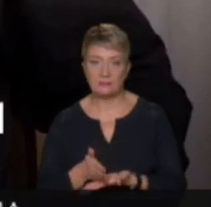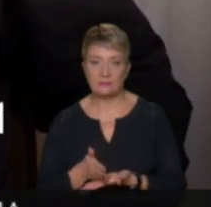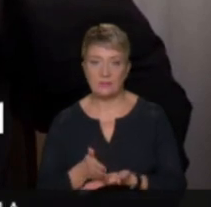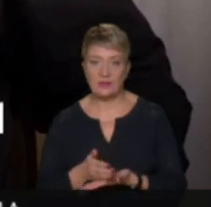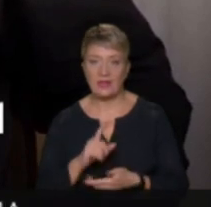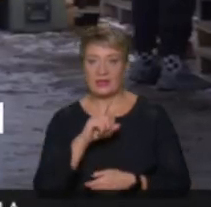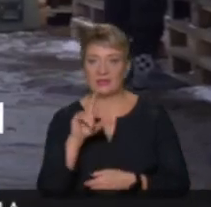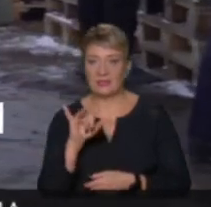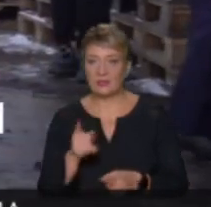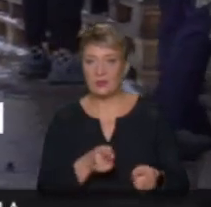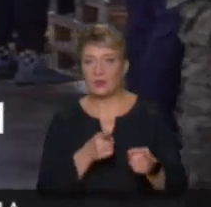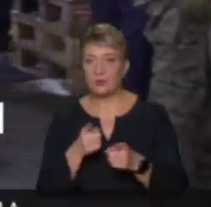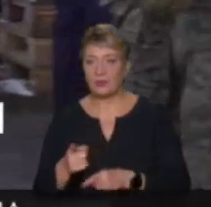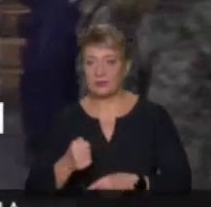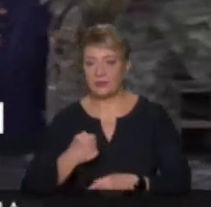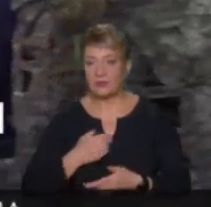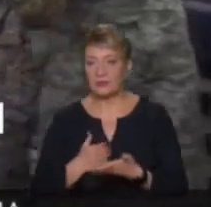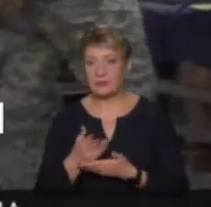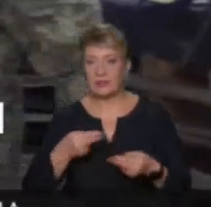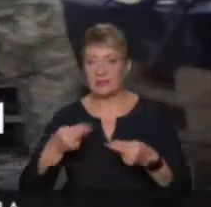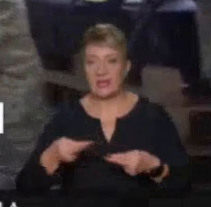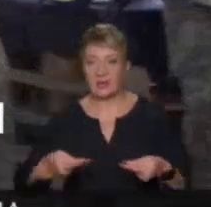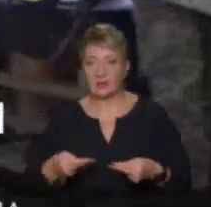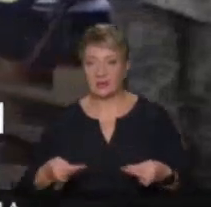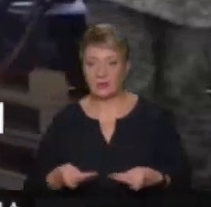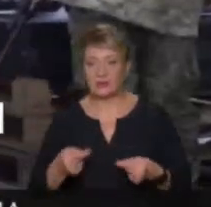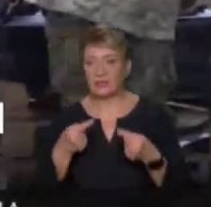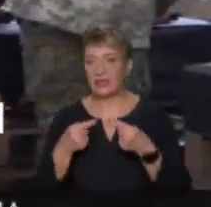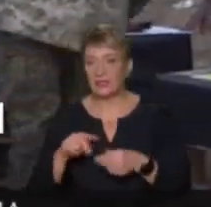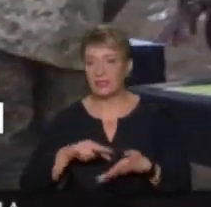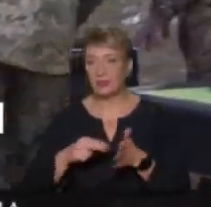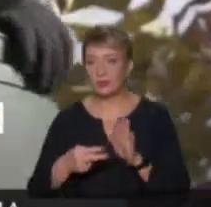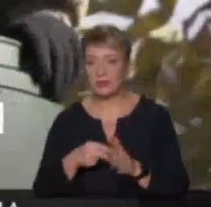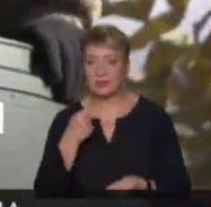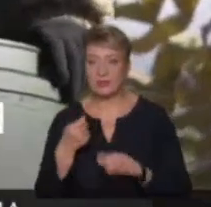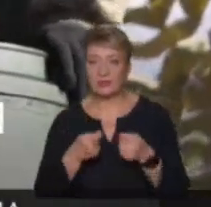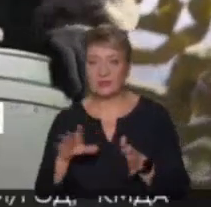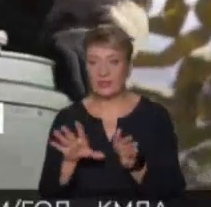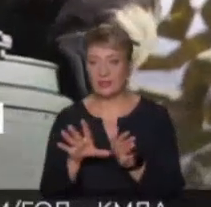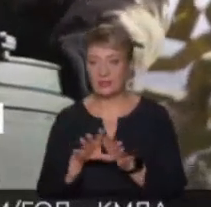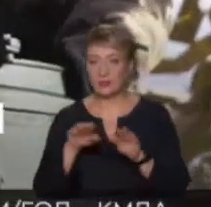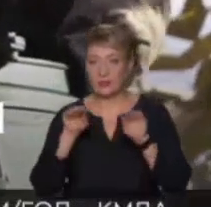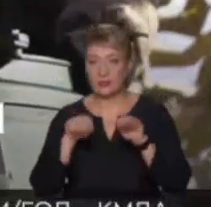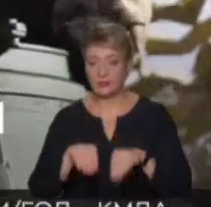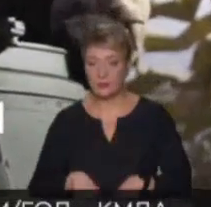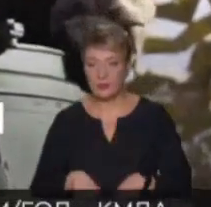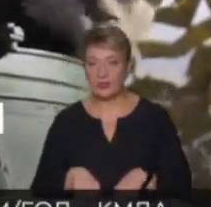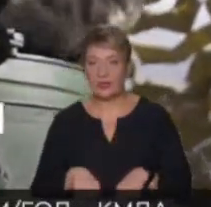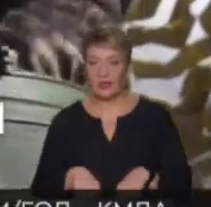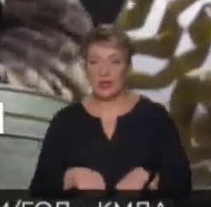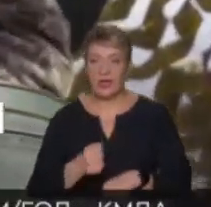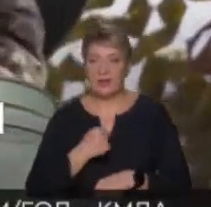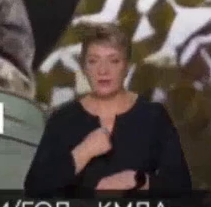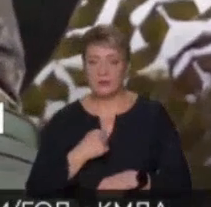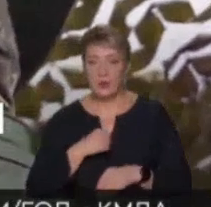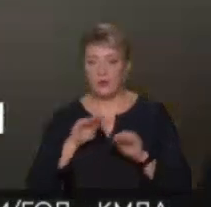тепер перейде на військову службу за контрактом. Серед іншого планується удосконалена електронна система військового обліку, автоматизовані